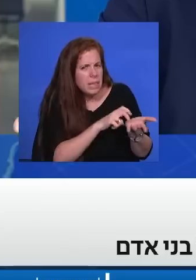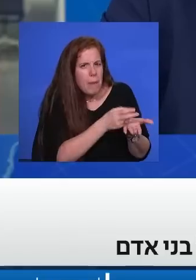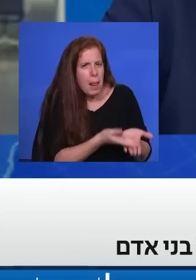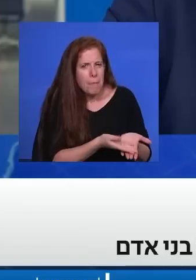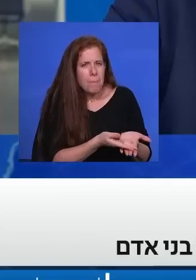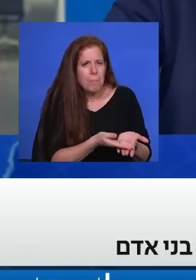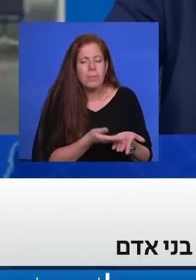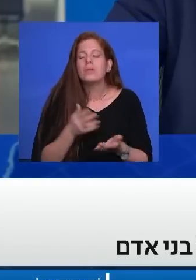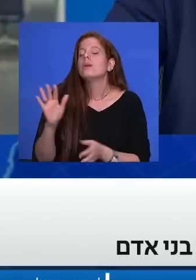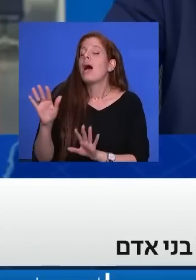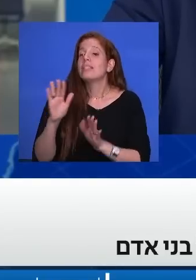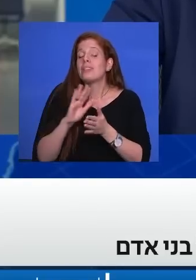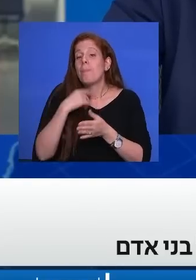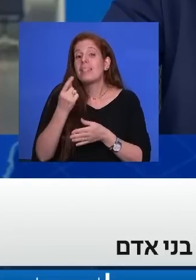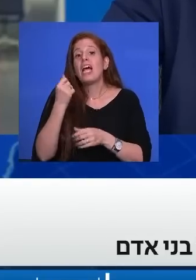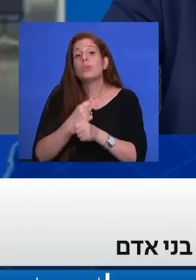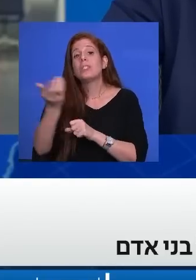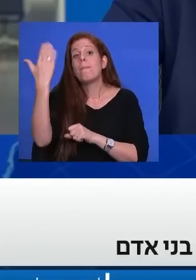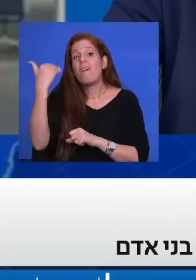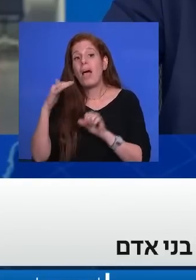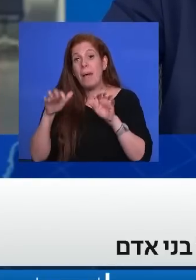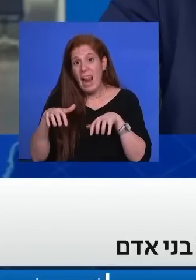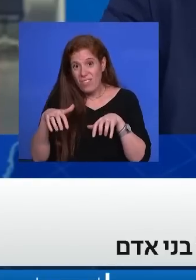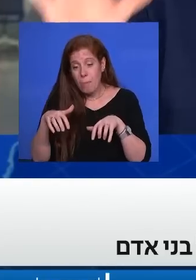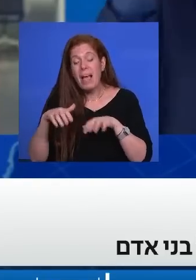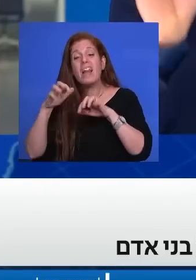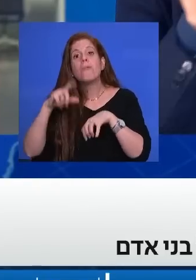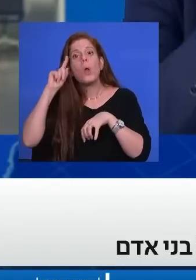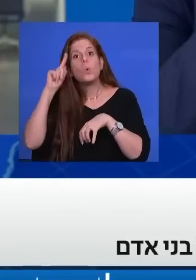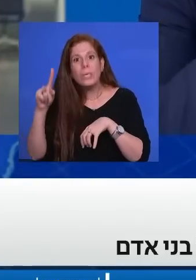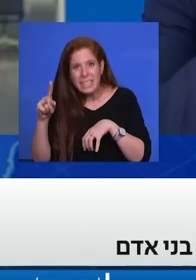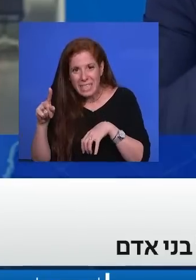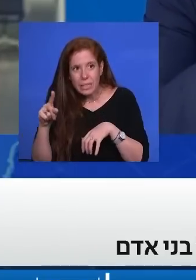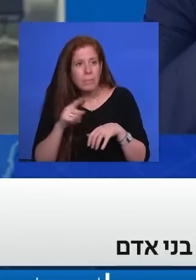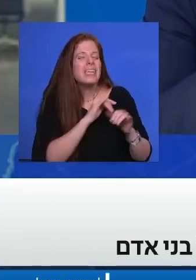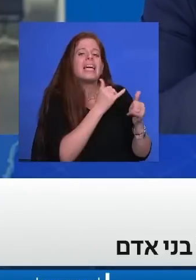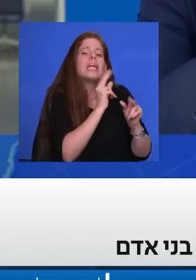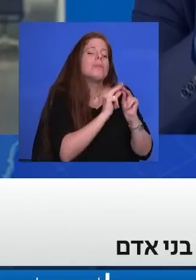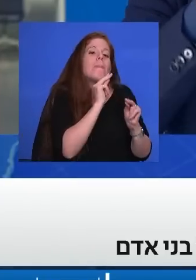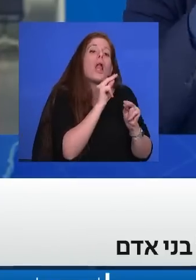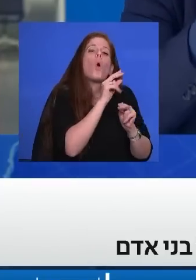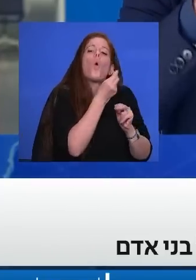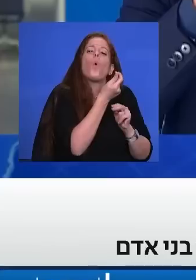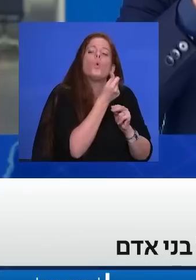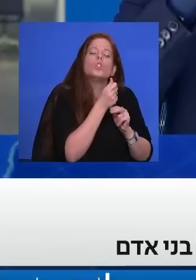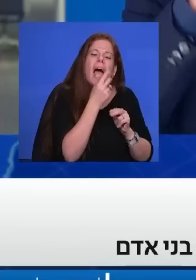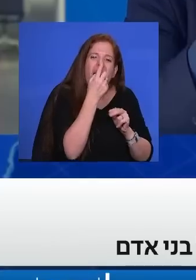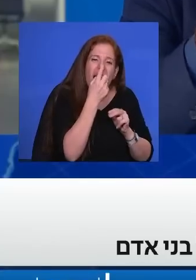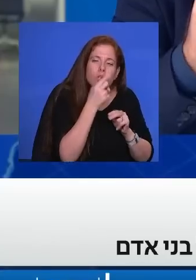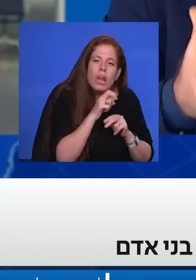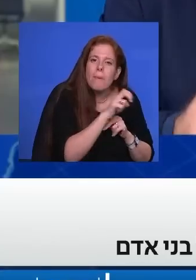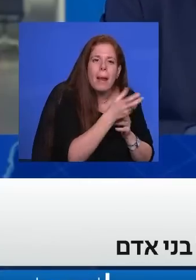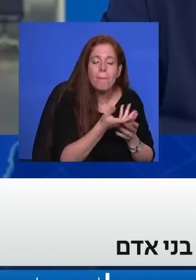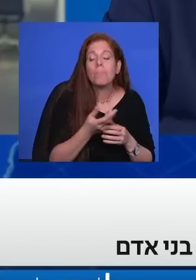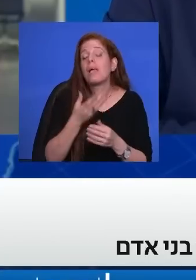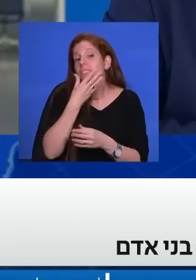של חוש הריח? כמו שאמרתי, עשו את זה בעבר עם כלבים, שכלבים אנחנו יודעים, אנחנו מעריכים... כן, כן, כן, מדבר עם חוש הריח של הנמלים, מה הופך, איך היא משתמשת בו? אז אם אתה